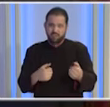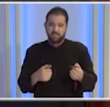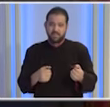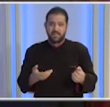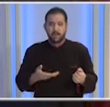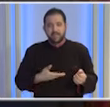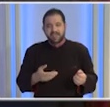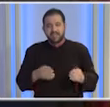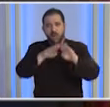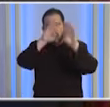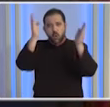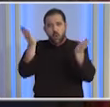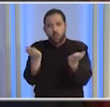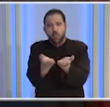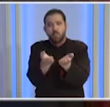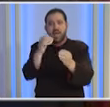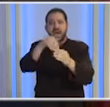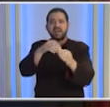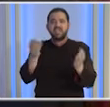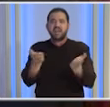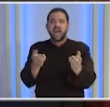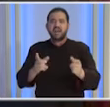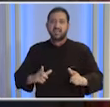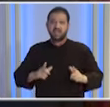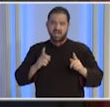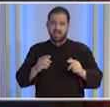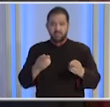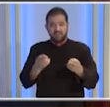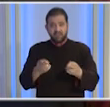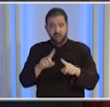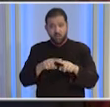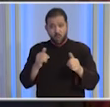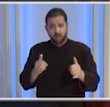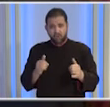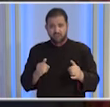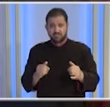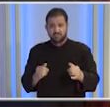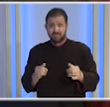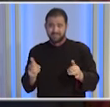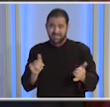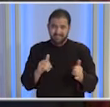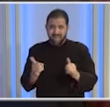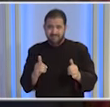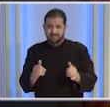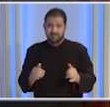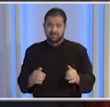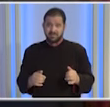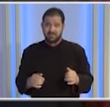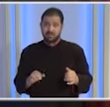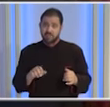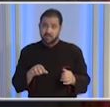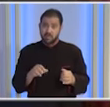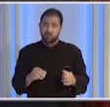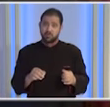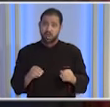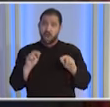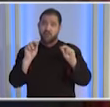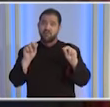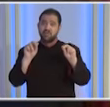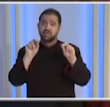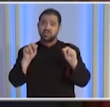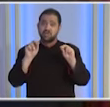noi, Părinte Iustinian, vine cu această tentație de a ajunge chiar la educație sexuală, la